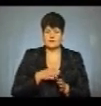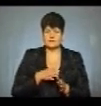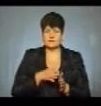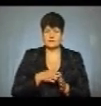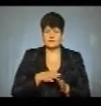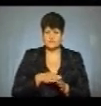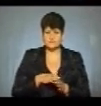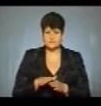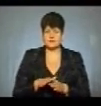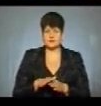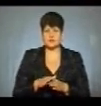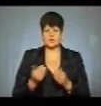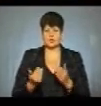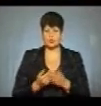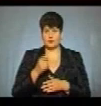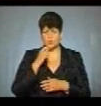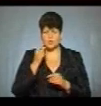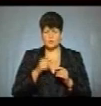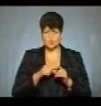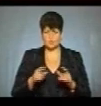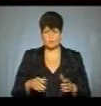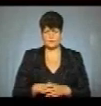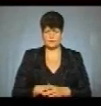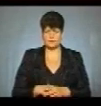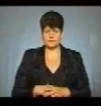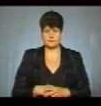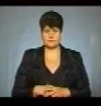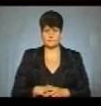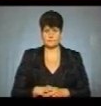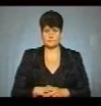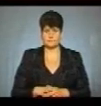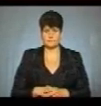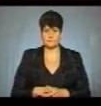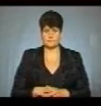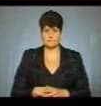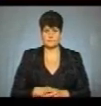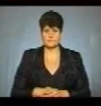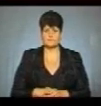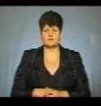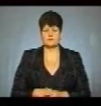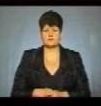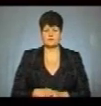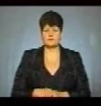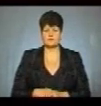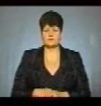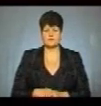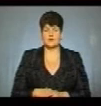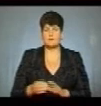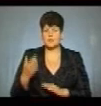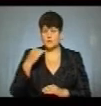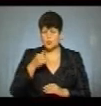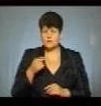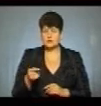концептуальні засади нової української школи. Ірина Терлюк, Анатолій Ісаченко. Новини на Суспільному. Тернопіль. Минулого